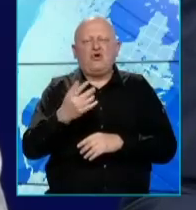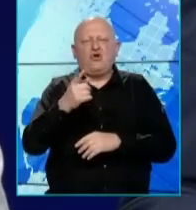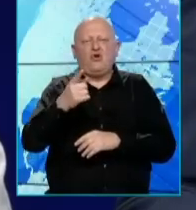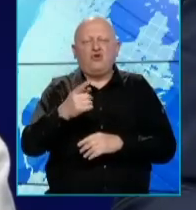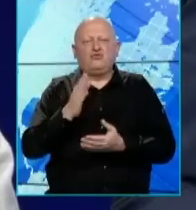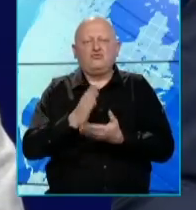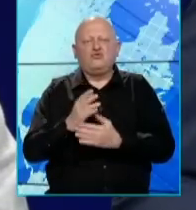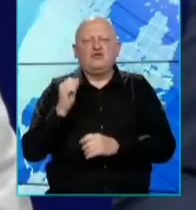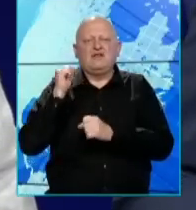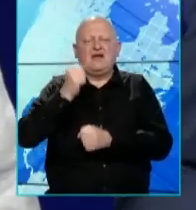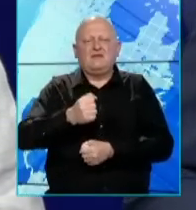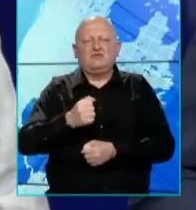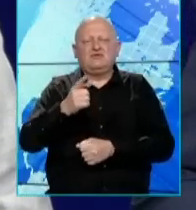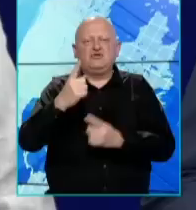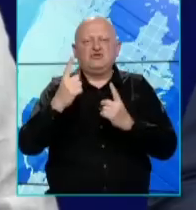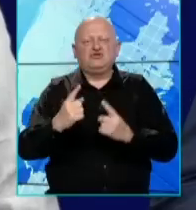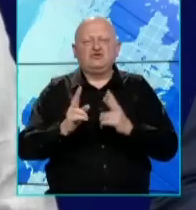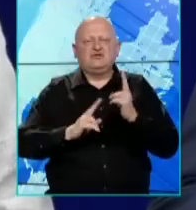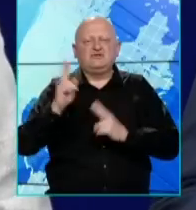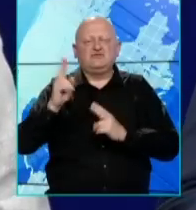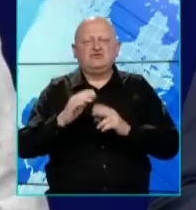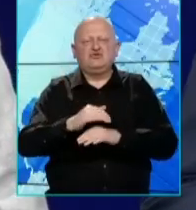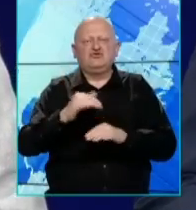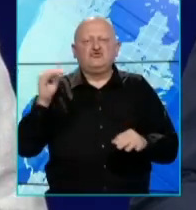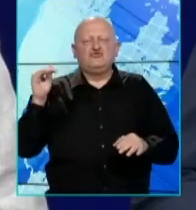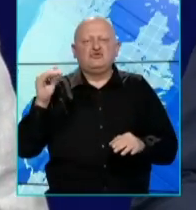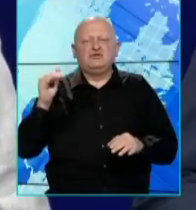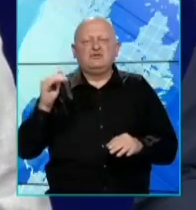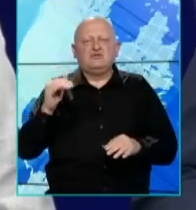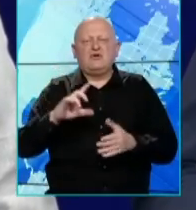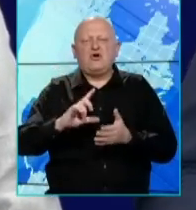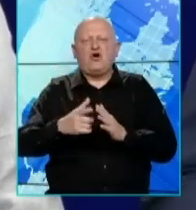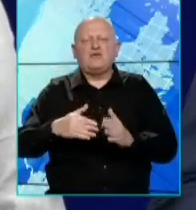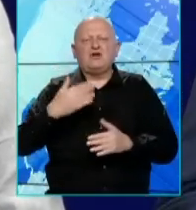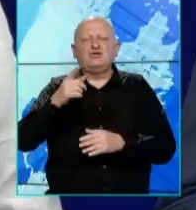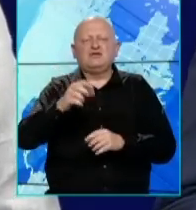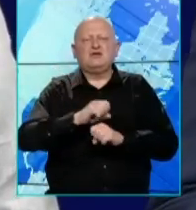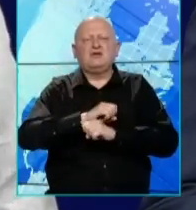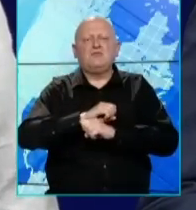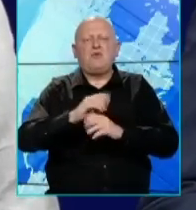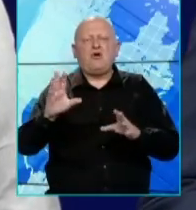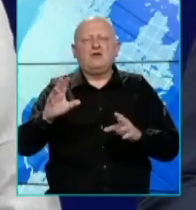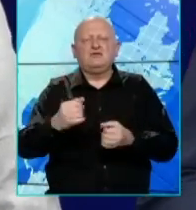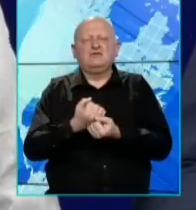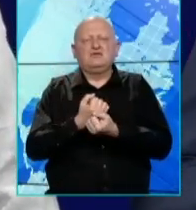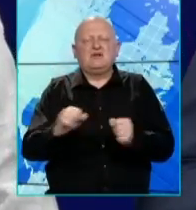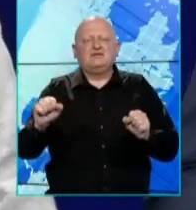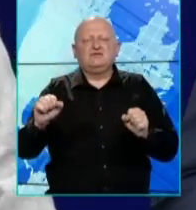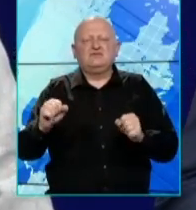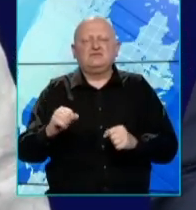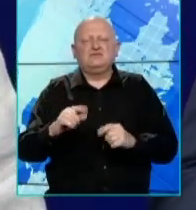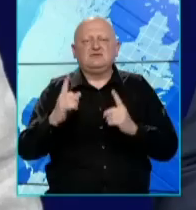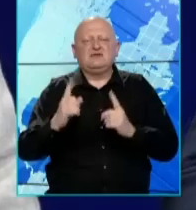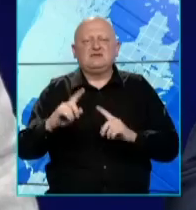on bude nametnut da će se održati sjednica Narodne skupštine i odmah nakon toga proglasiti